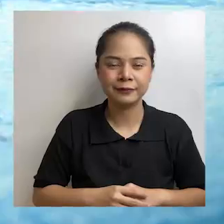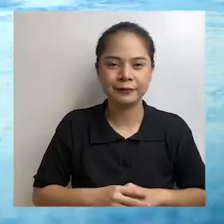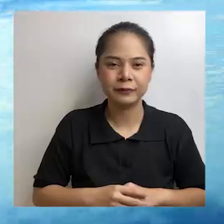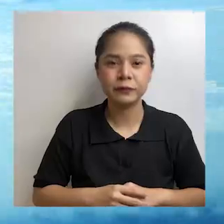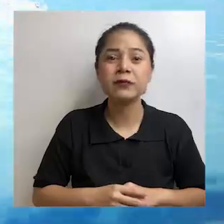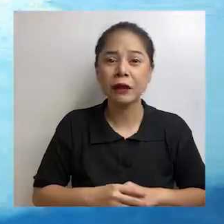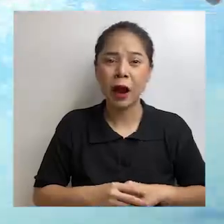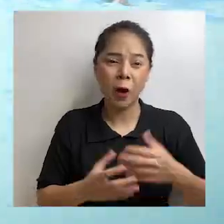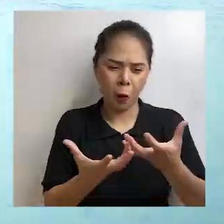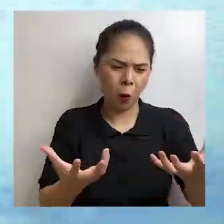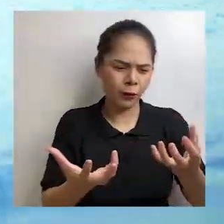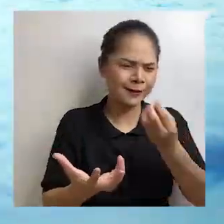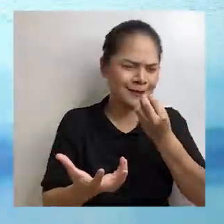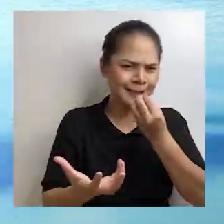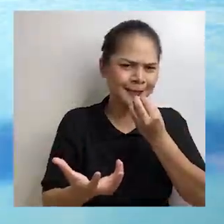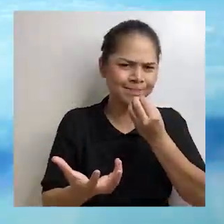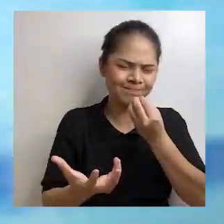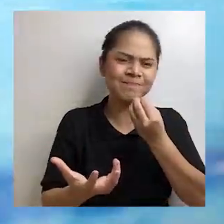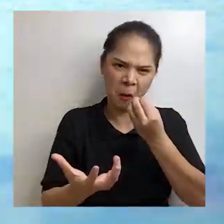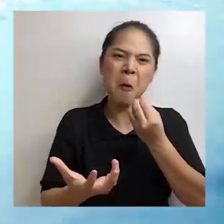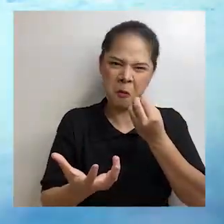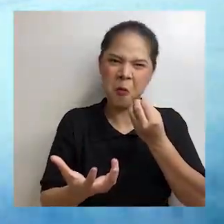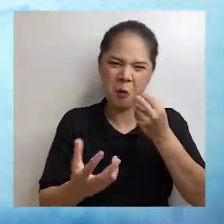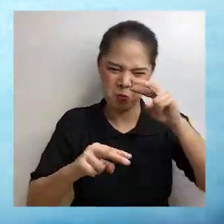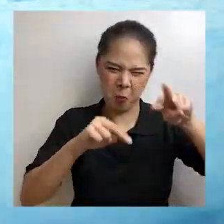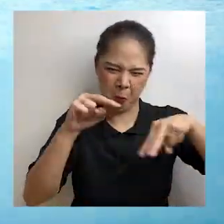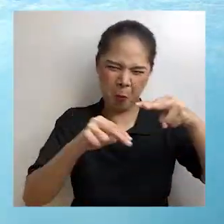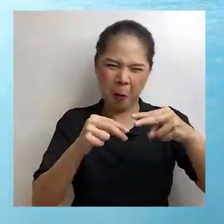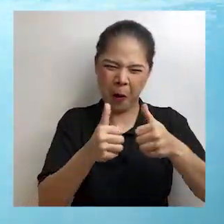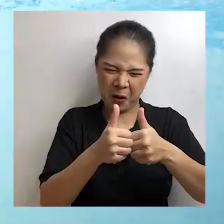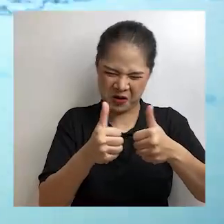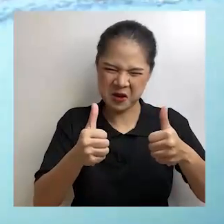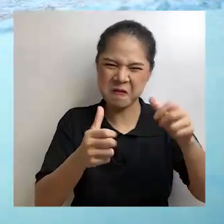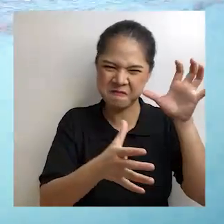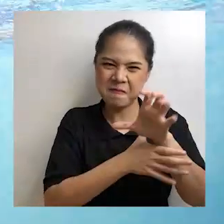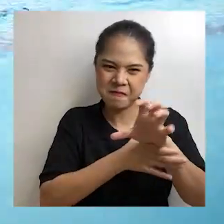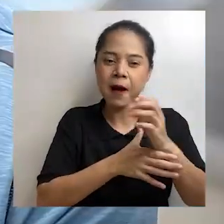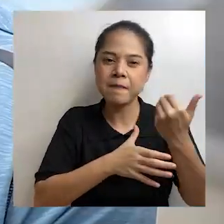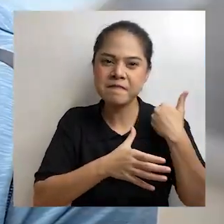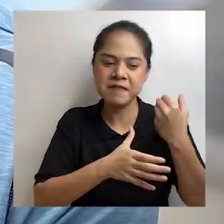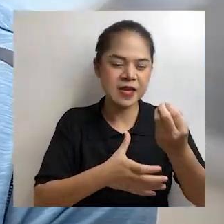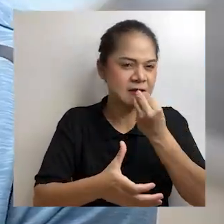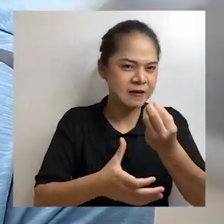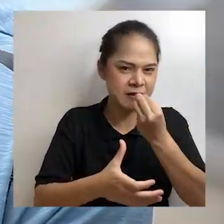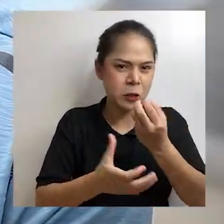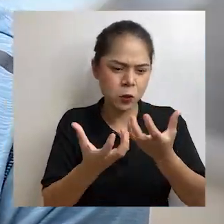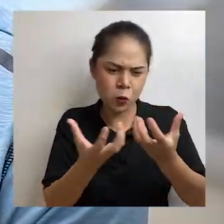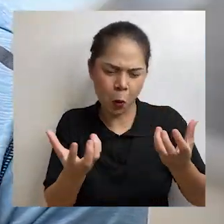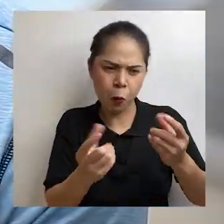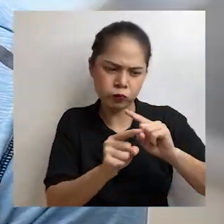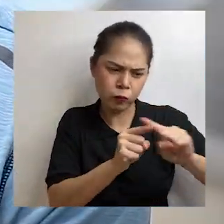โภชนาการอาหารก็มีการควบคุมมากๆระดับหนึ่งเลยครับก็จะมีการกินเกี่ยวกับอาหารเสริม